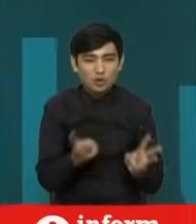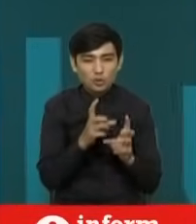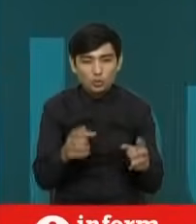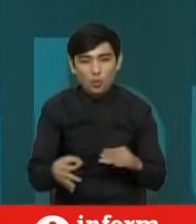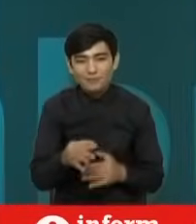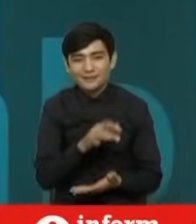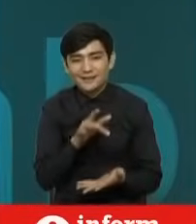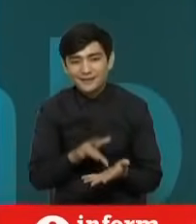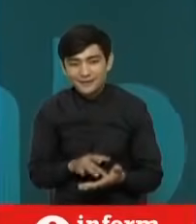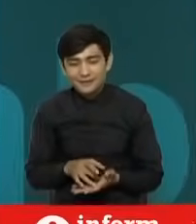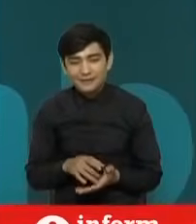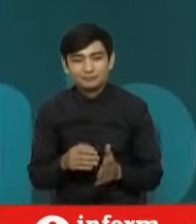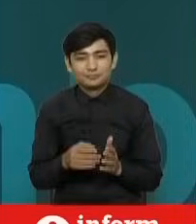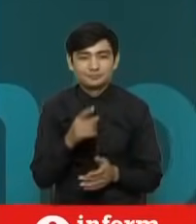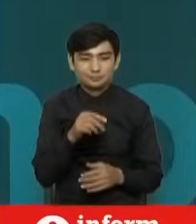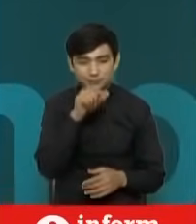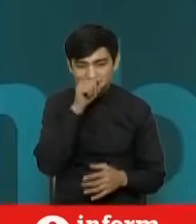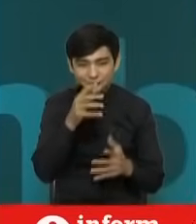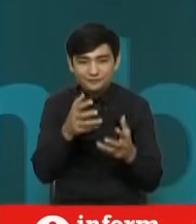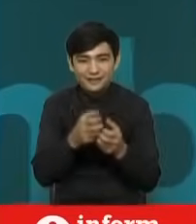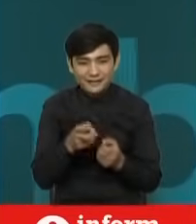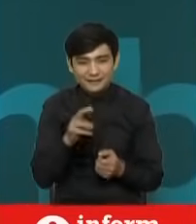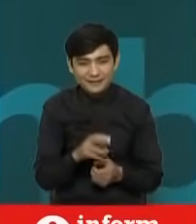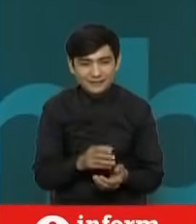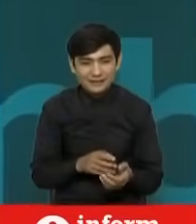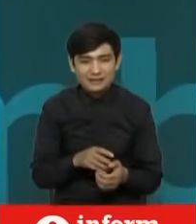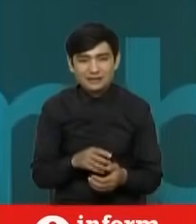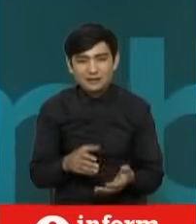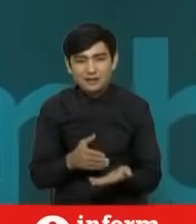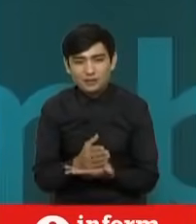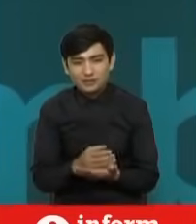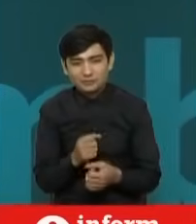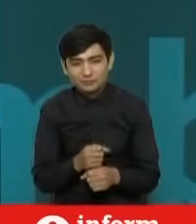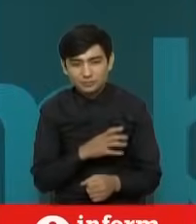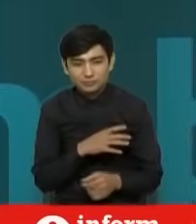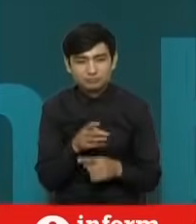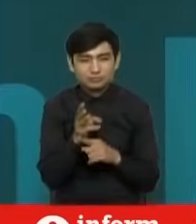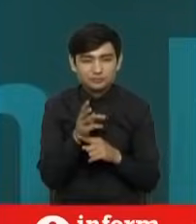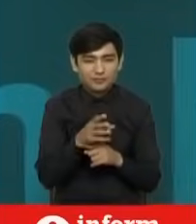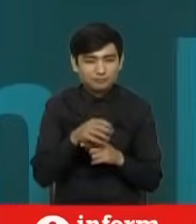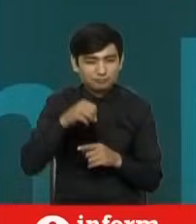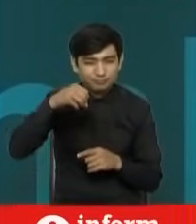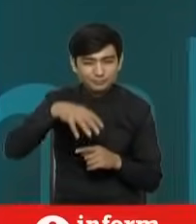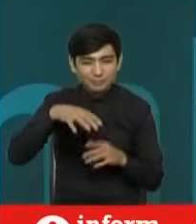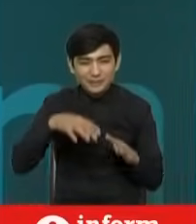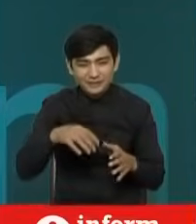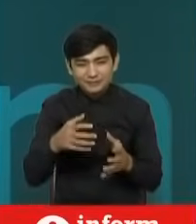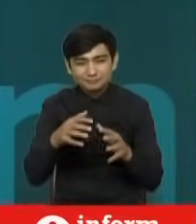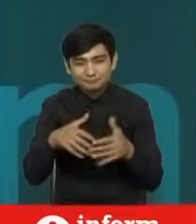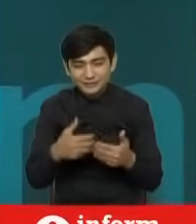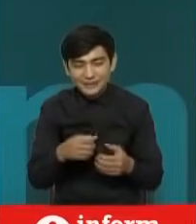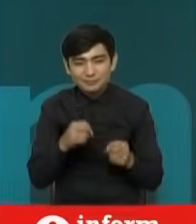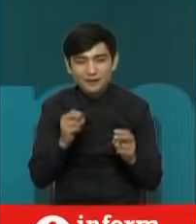областного центра. Чтобы вызволить птицу, развернули целую операцию. Снимать ворону с фонарного столба пришлось с помощью